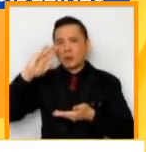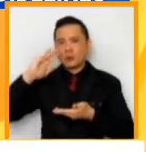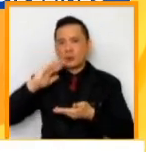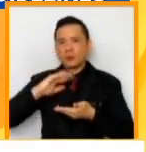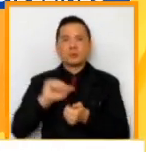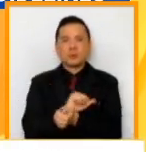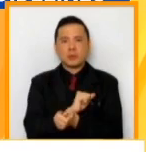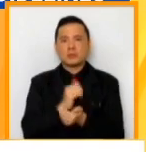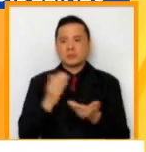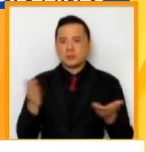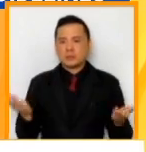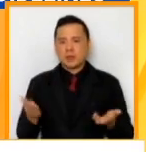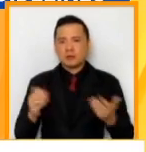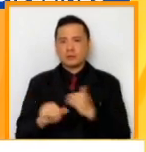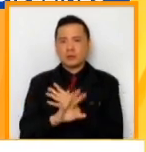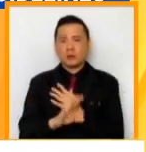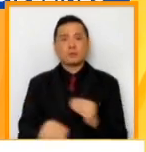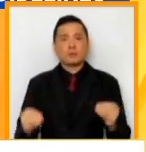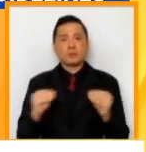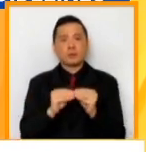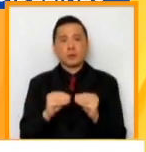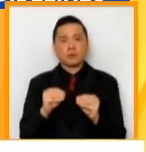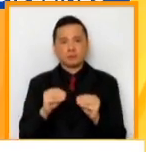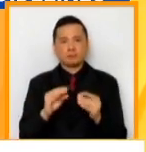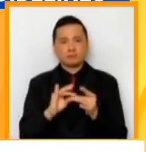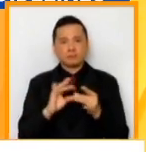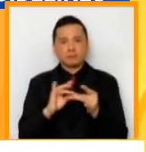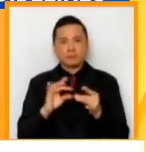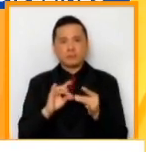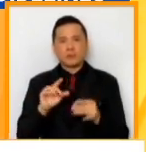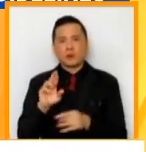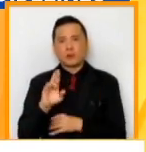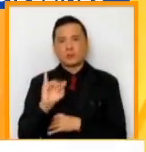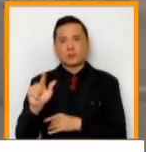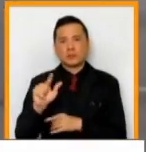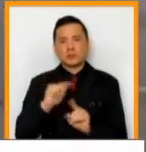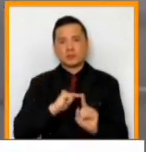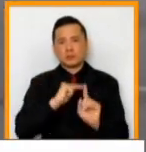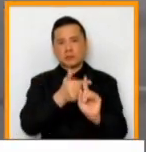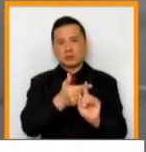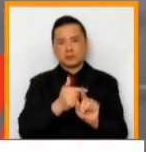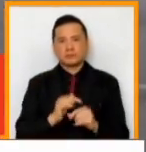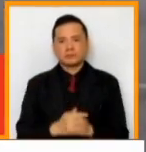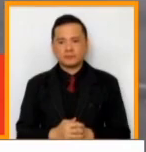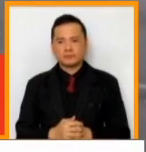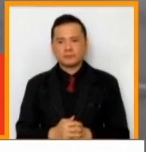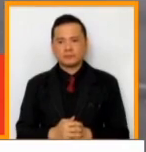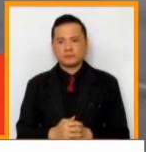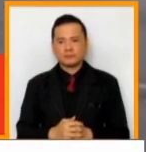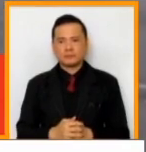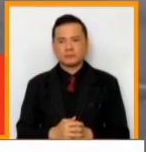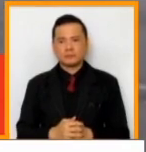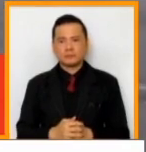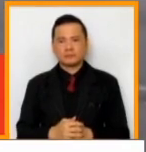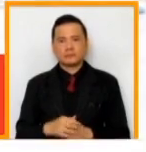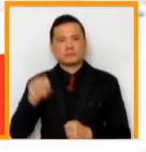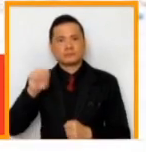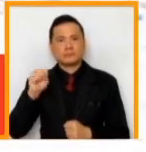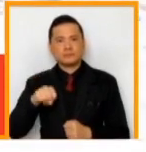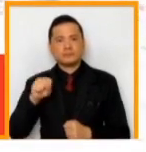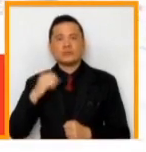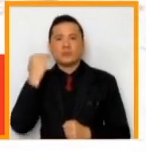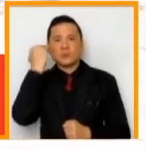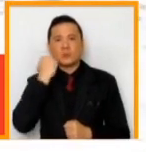si Argil Relator ng GMA Regional TV 1, Mindanao. Dahil sa nararanasang kakulangan sa supply ng